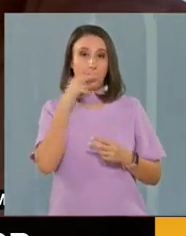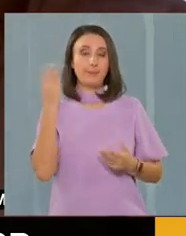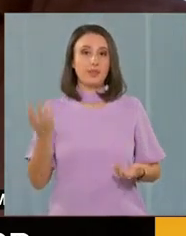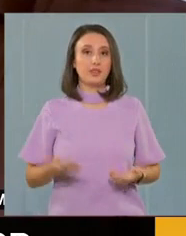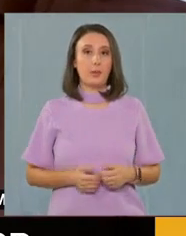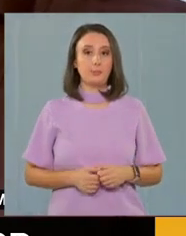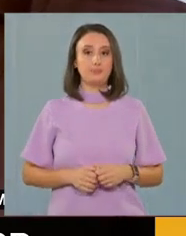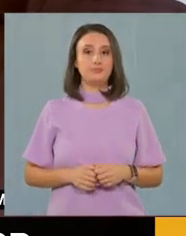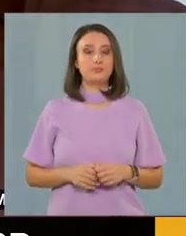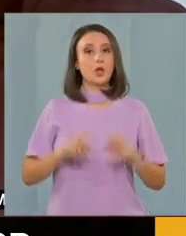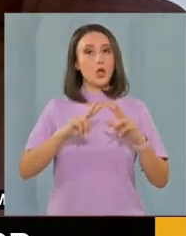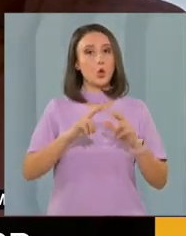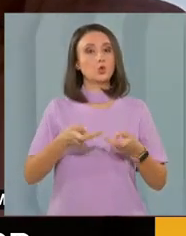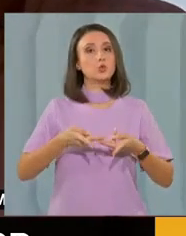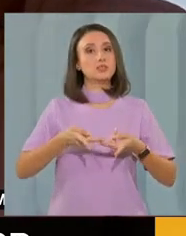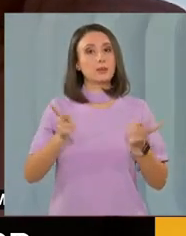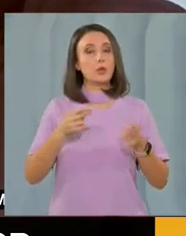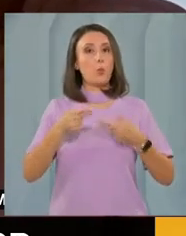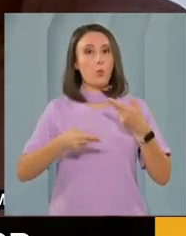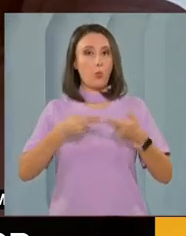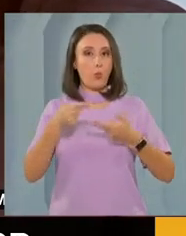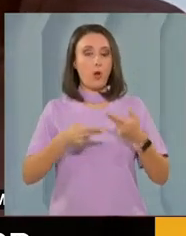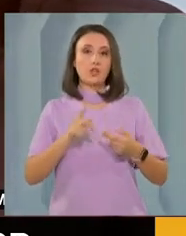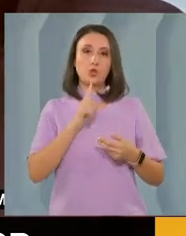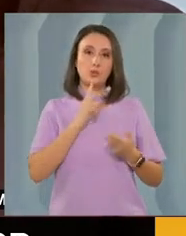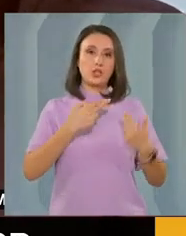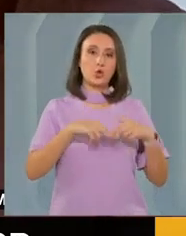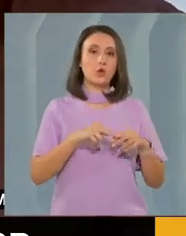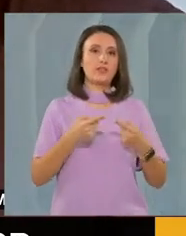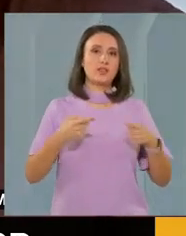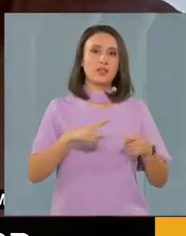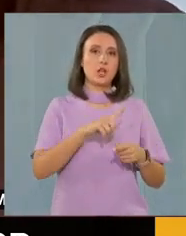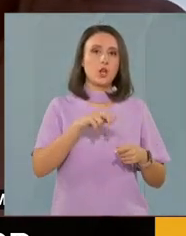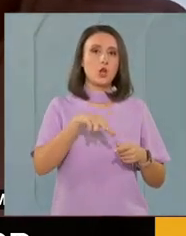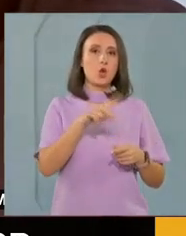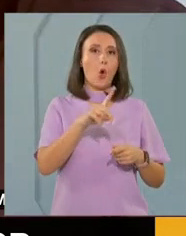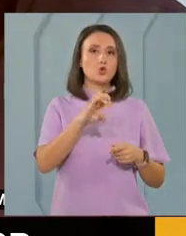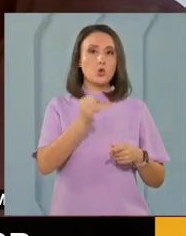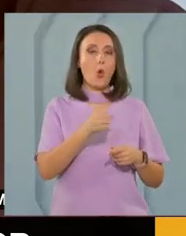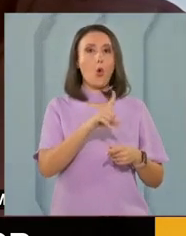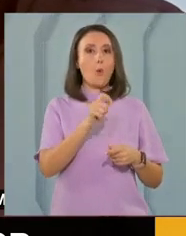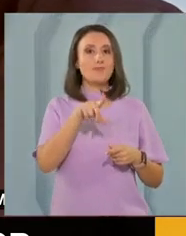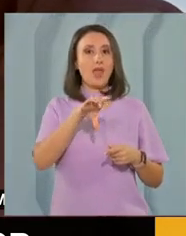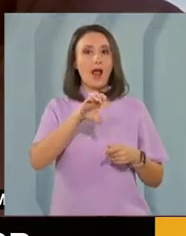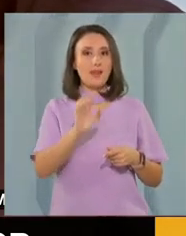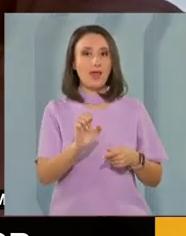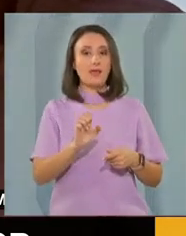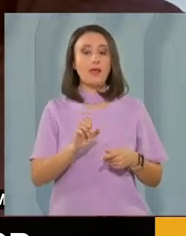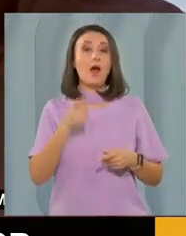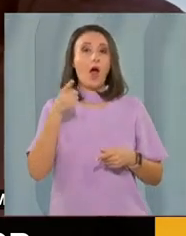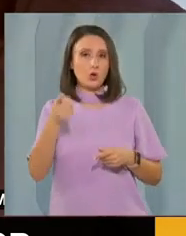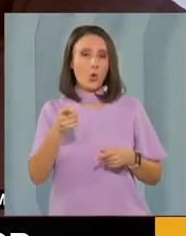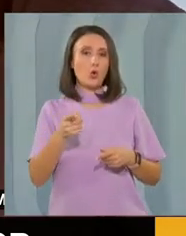in controlul transmiterii infecțiilor pe care îl unim nozocomiale sau asociate asistenței medicale acolo